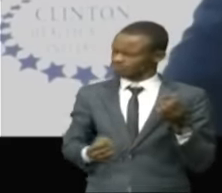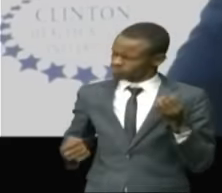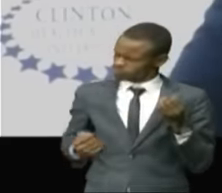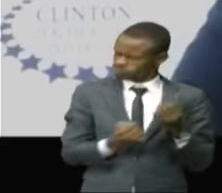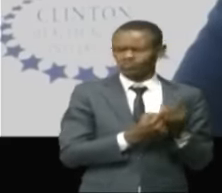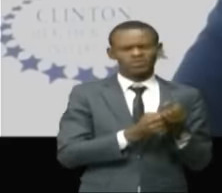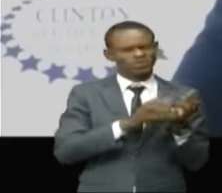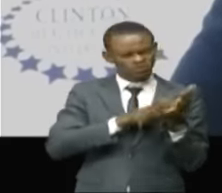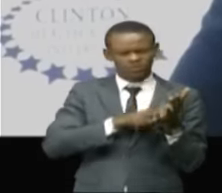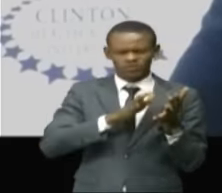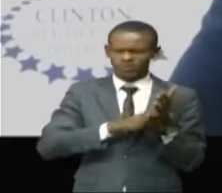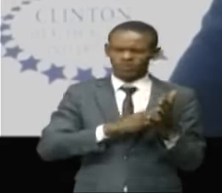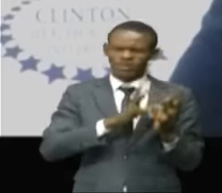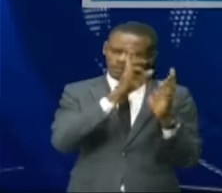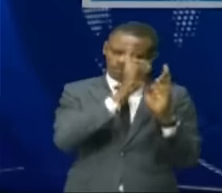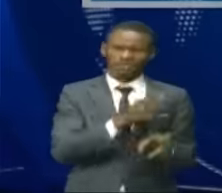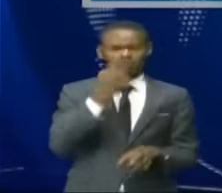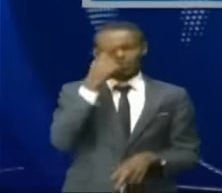profonde gratitude.